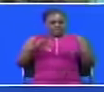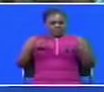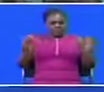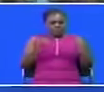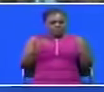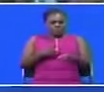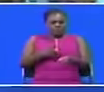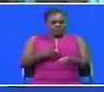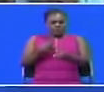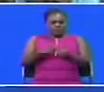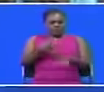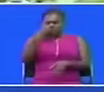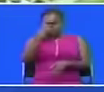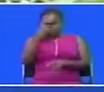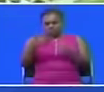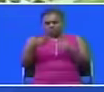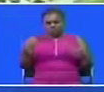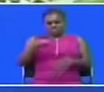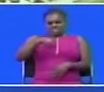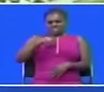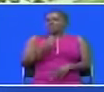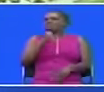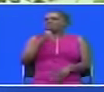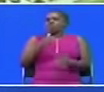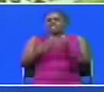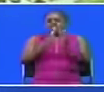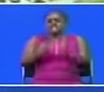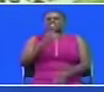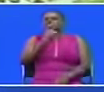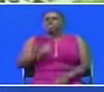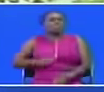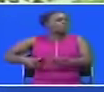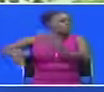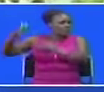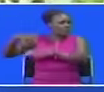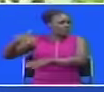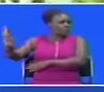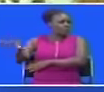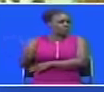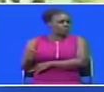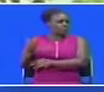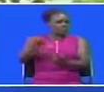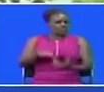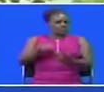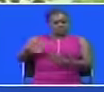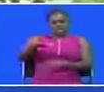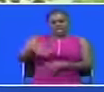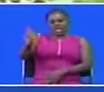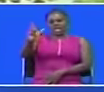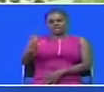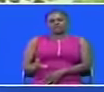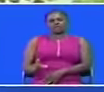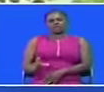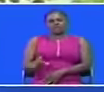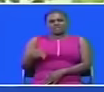attack on the opposition leadership. Sisi sio wale viongozi wa zamani, hasa katika jimbo hili la Pwani, wale